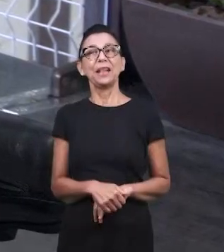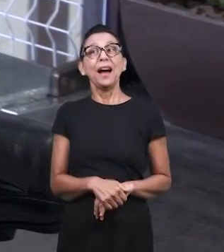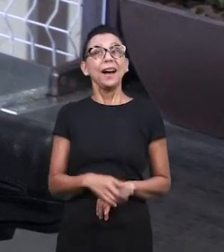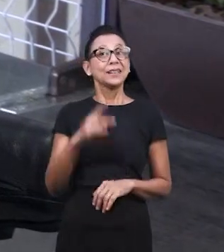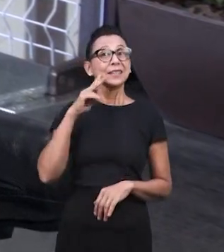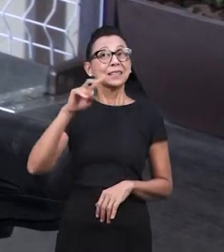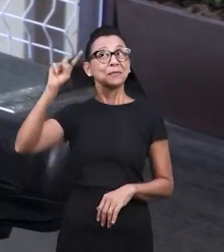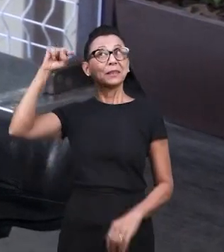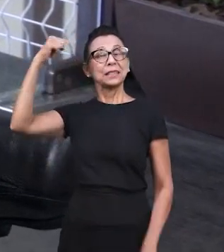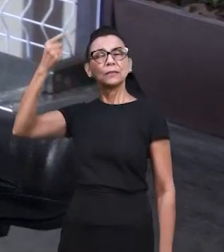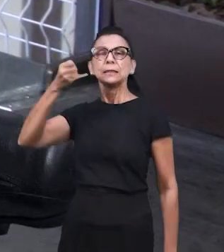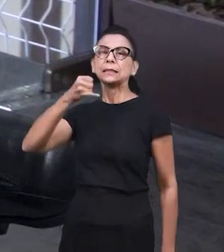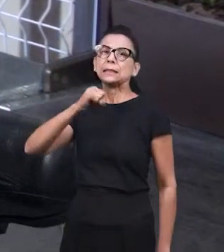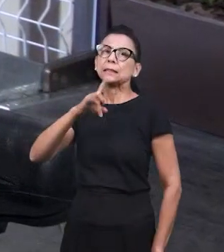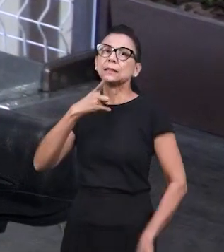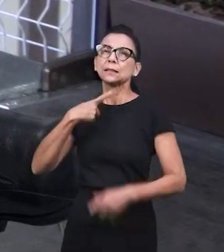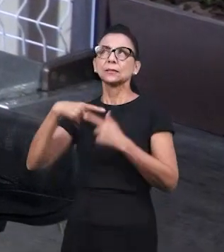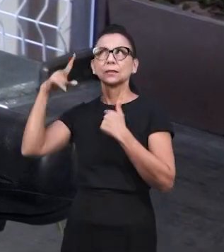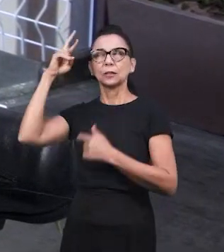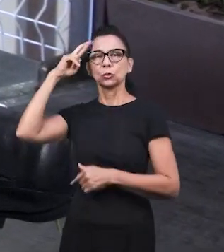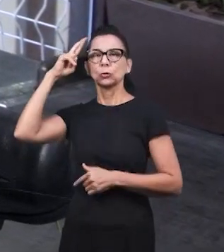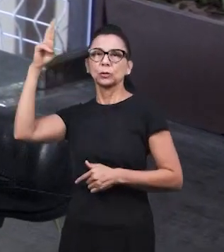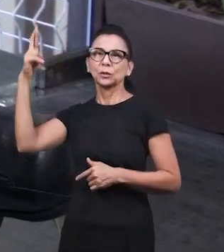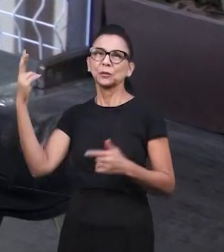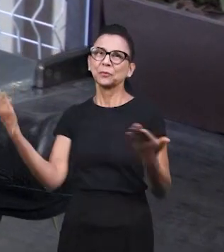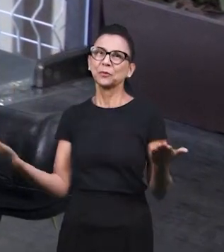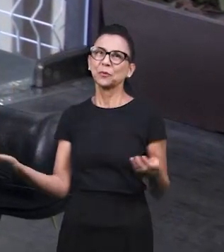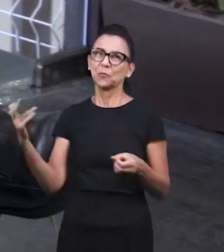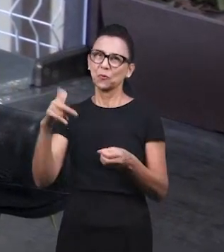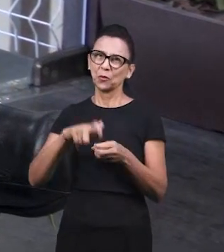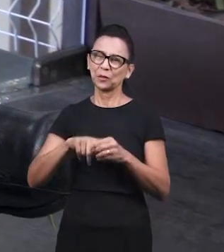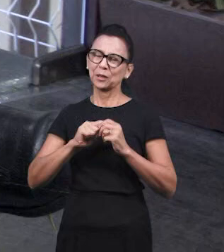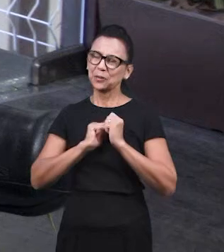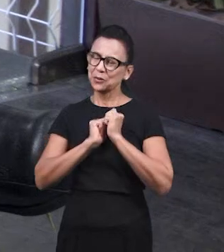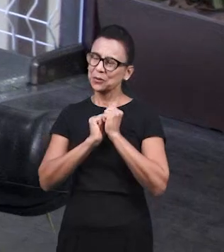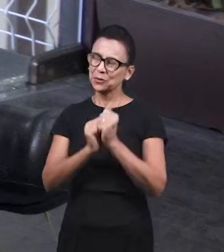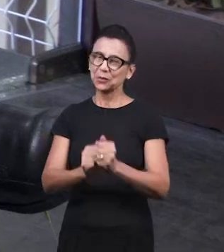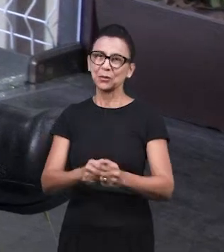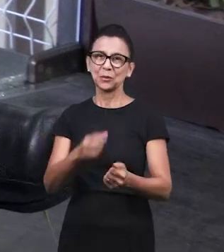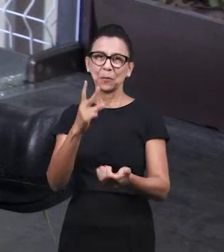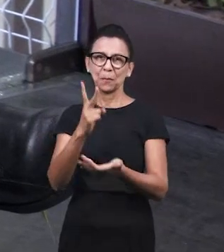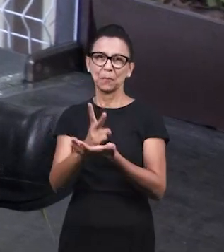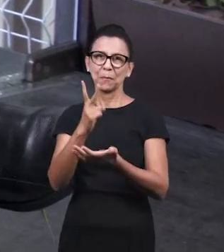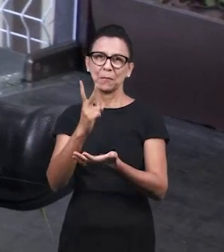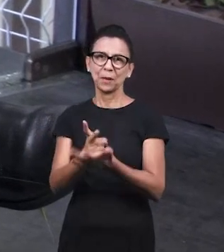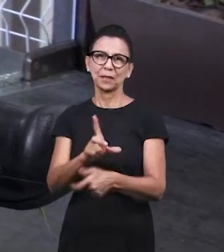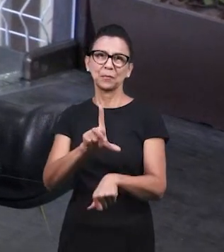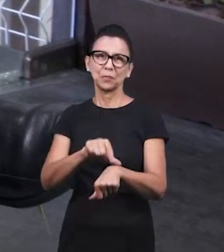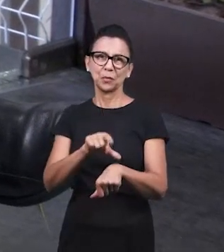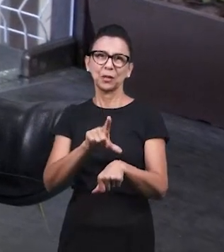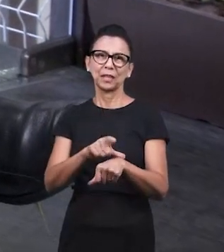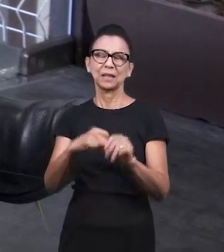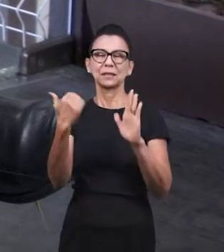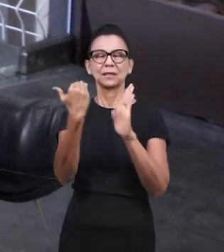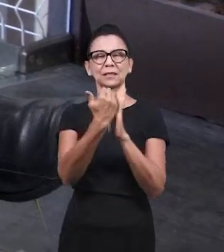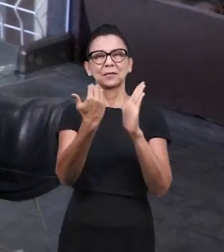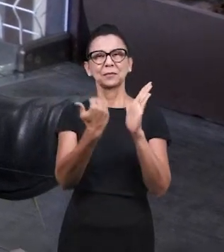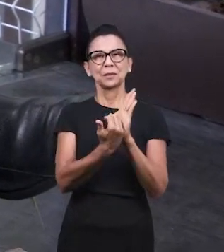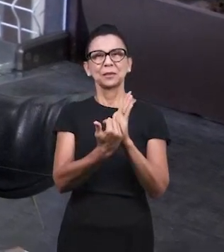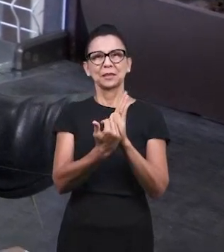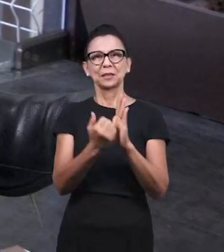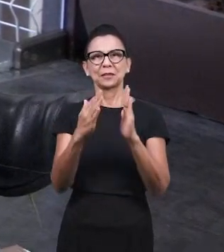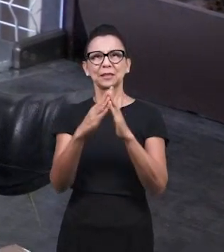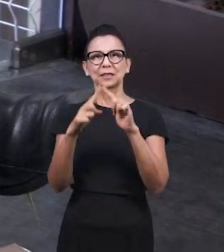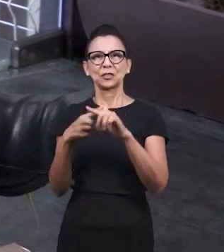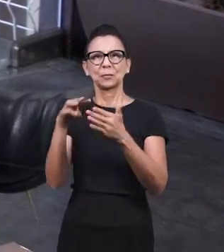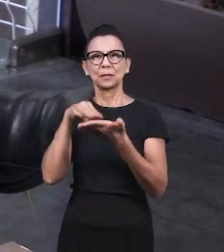votre famille. Et dans la semaine prochaine, si le Seigneur ainsi nous permet, nous serons ensemble encore une fois à cette heure-ci